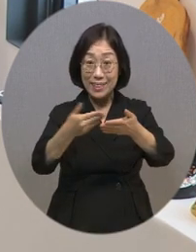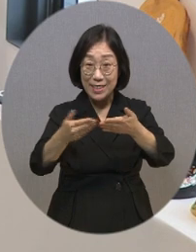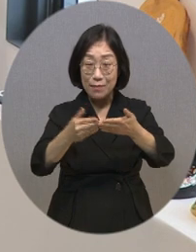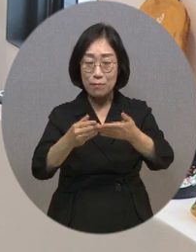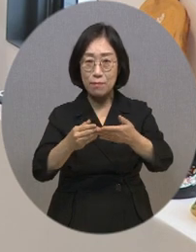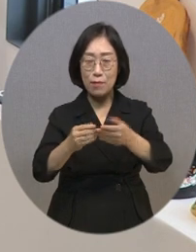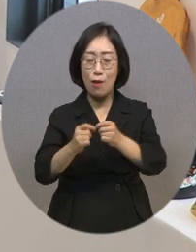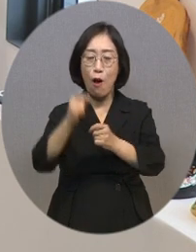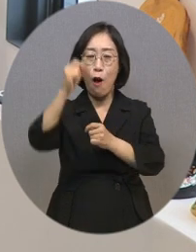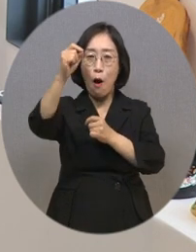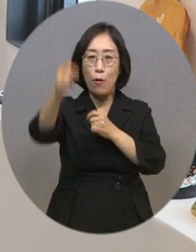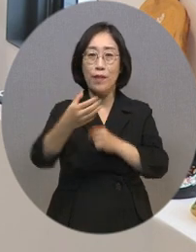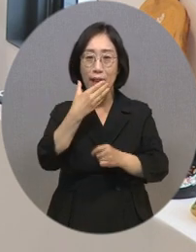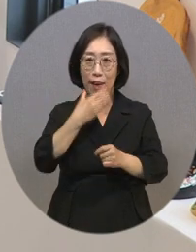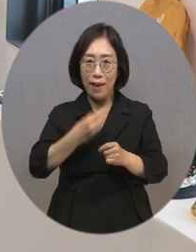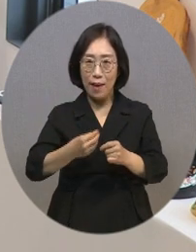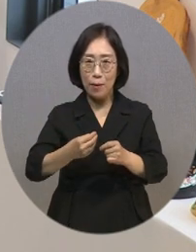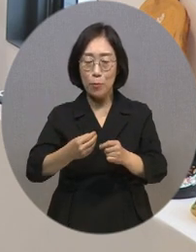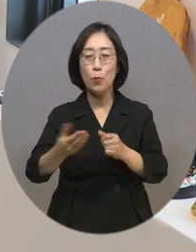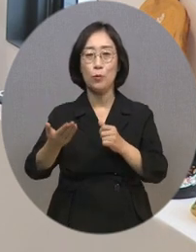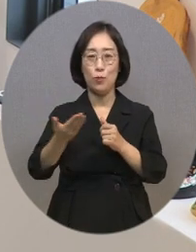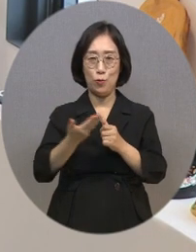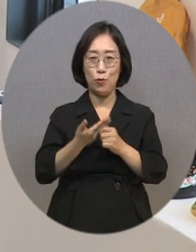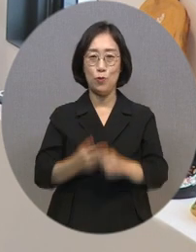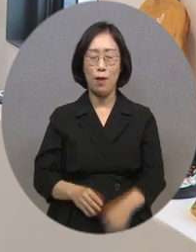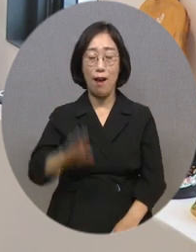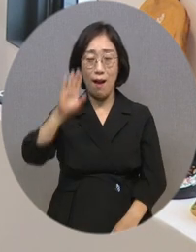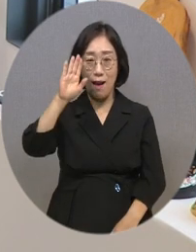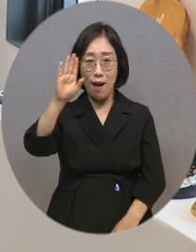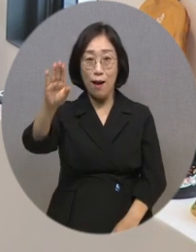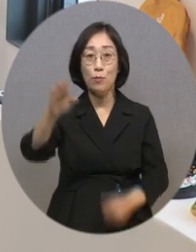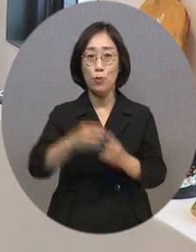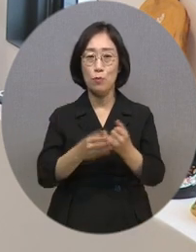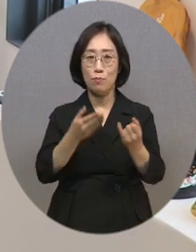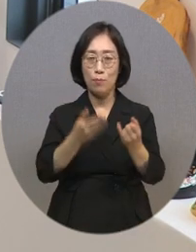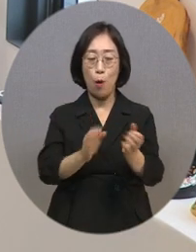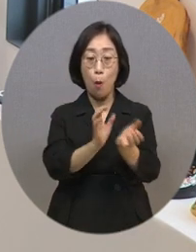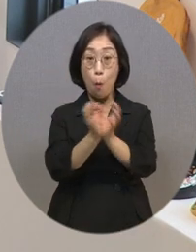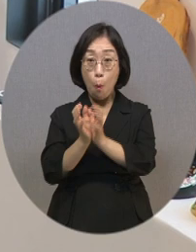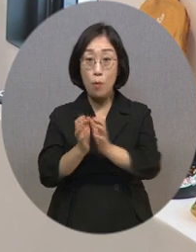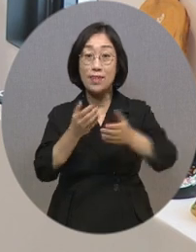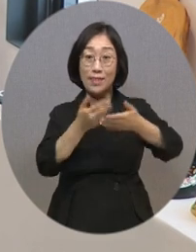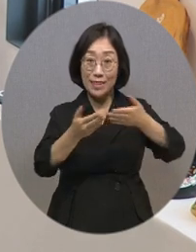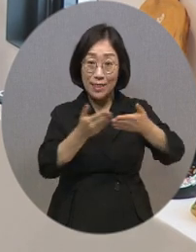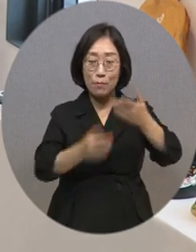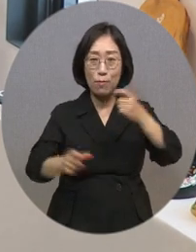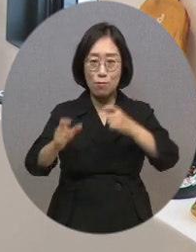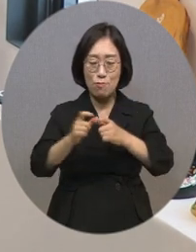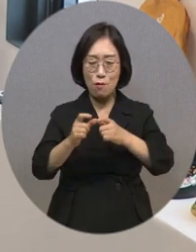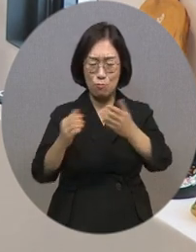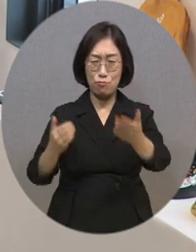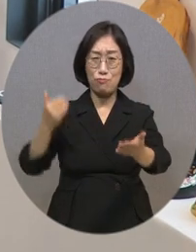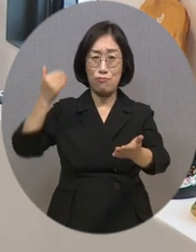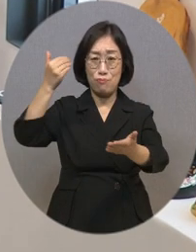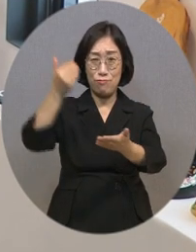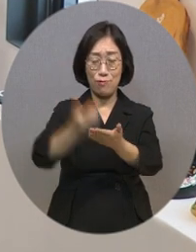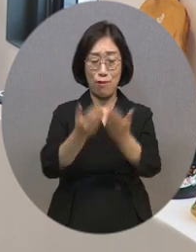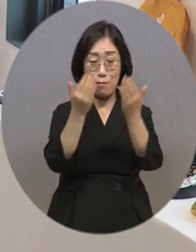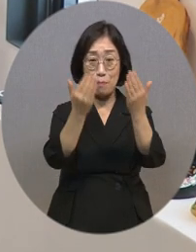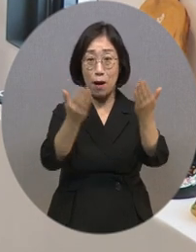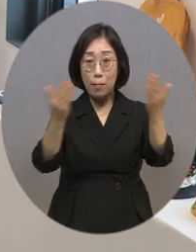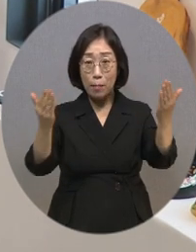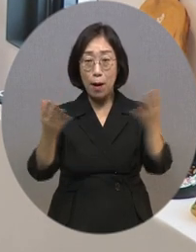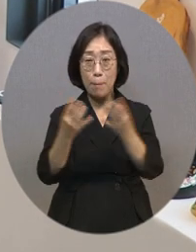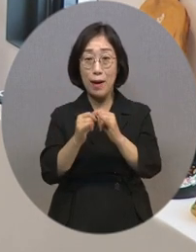영원한 행복을 전해줍니다. 앞으로도 작가의 꽃밭이 더욱 풍성해져 더 많은